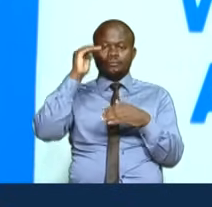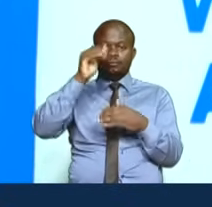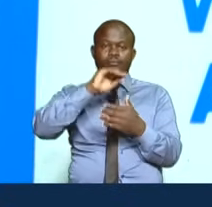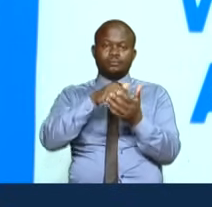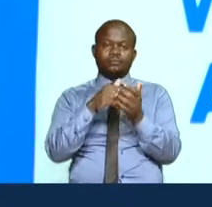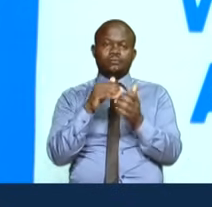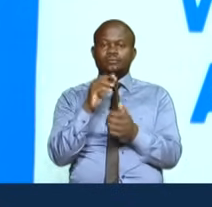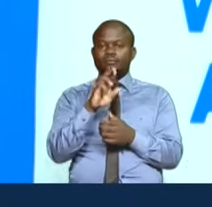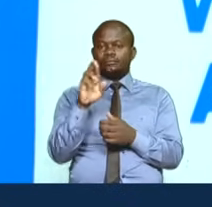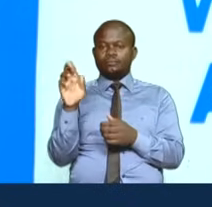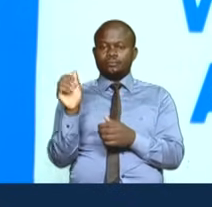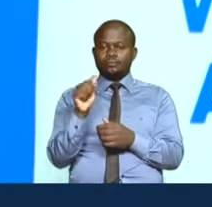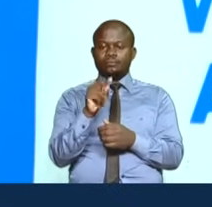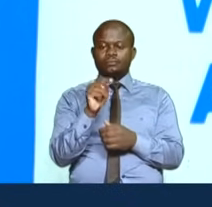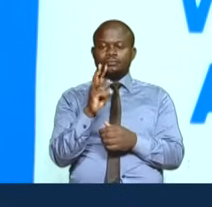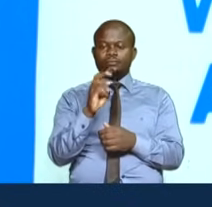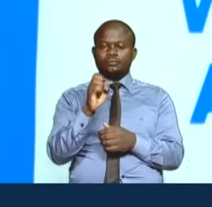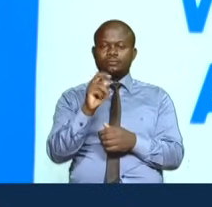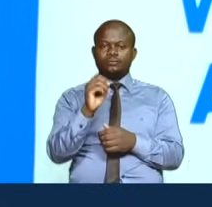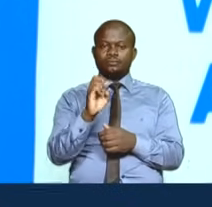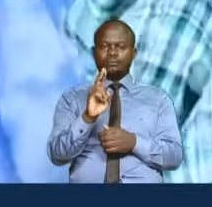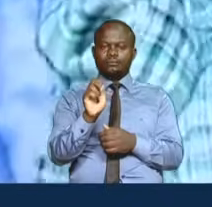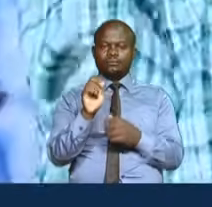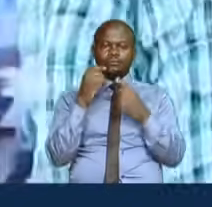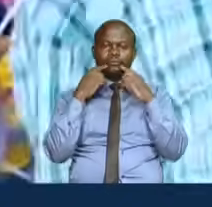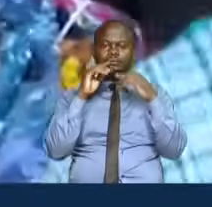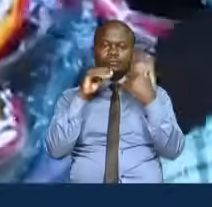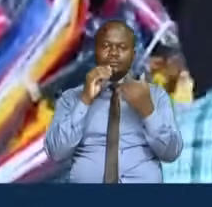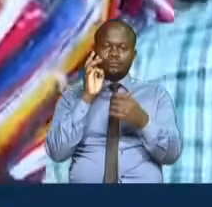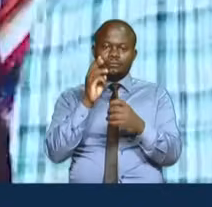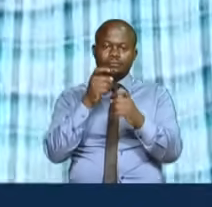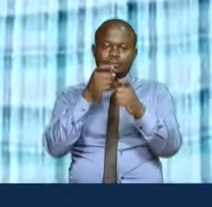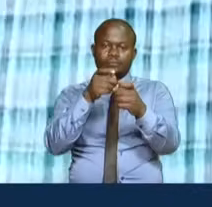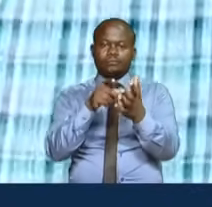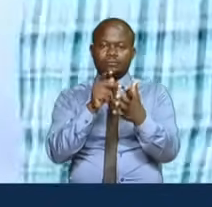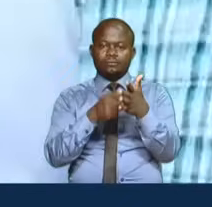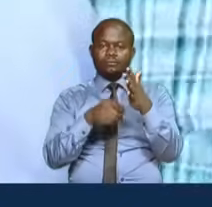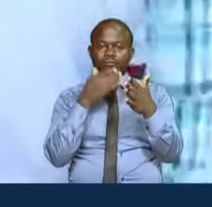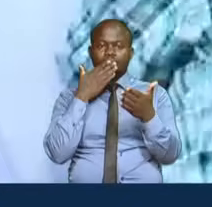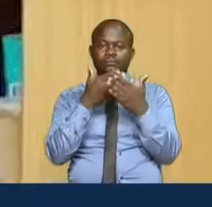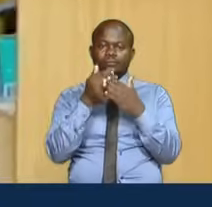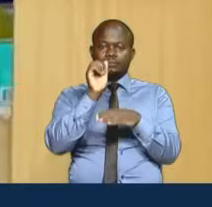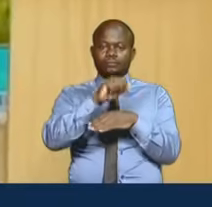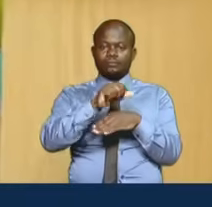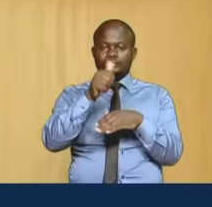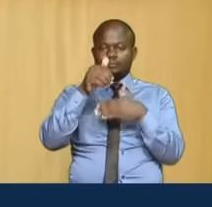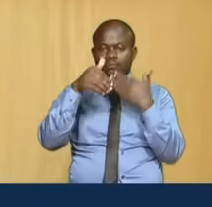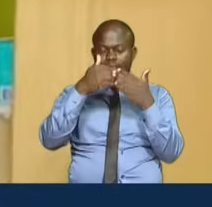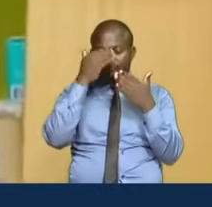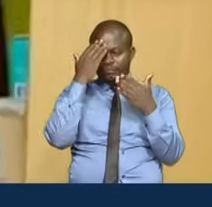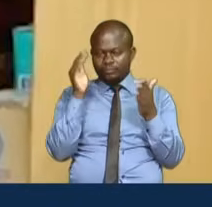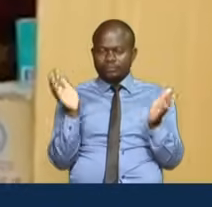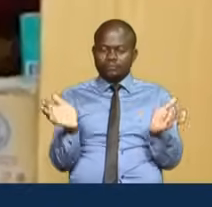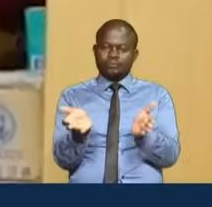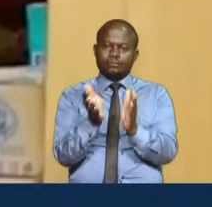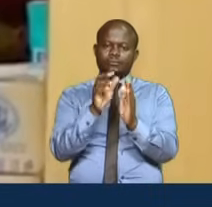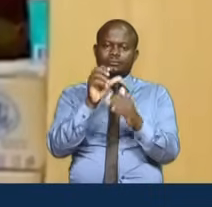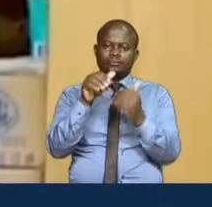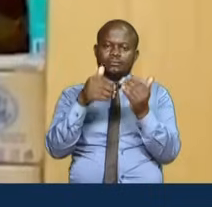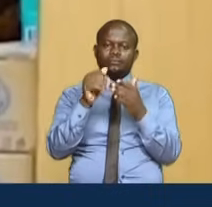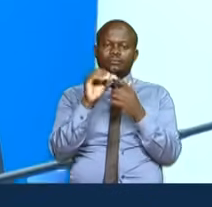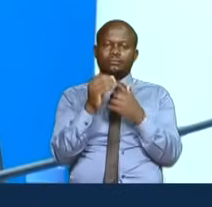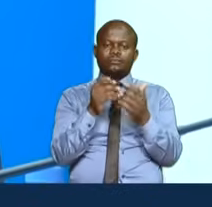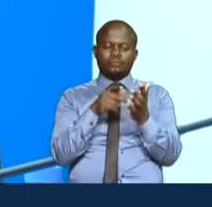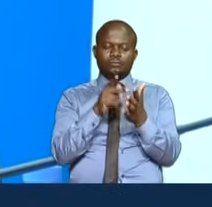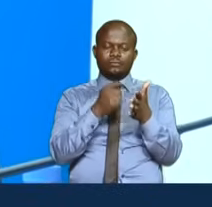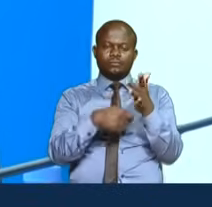cy'imisoro n'amahoro niwe Nshuti Ronald yasobanura ko bagiye guhemba abasora neza kurusha abandi mu rwego rwo gushishikariza abandi kugira umuco wo gusora